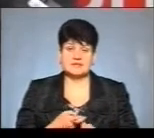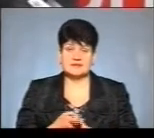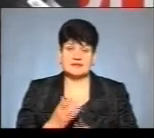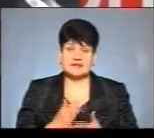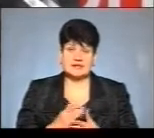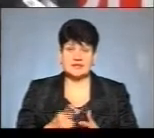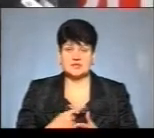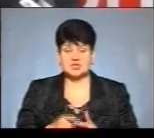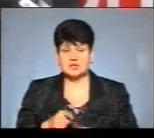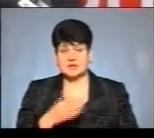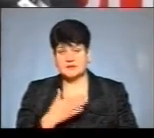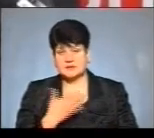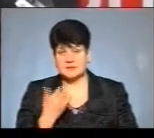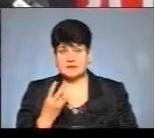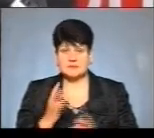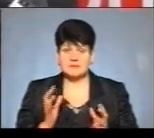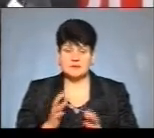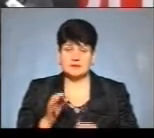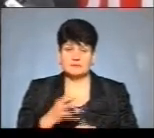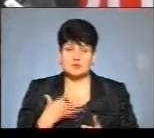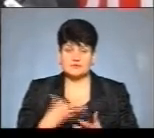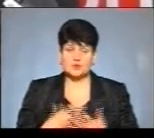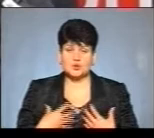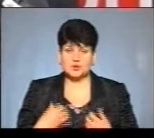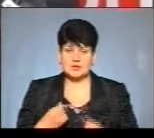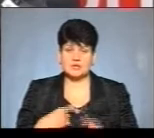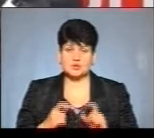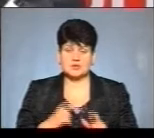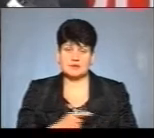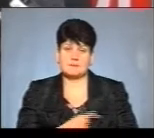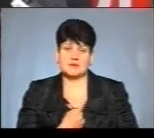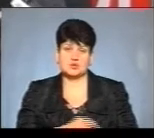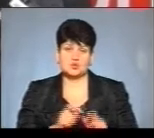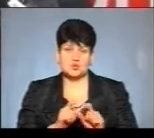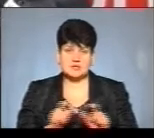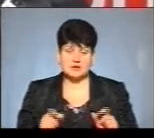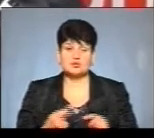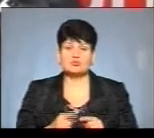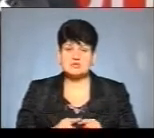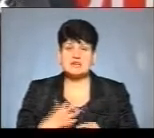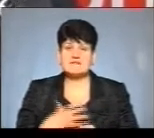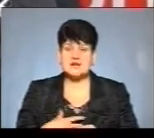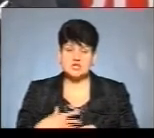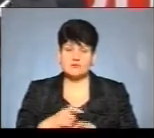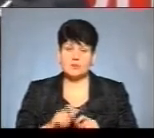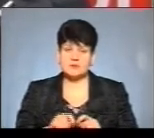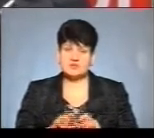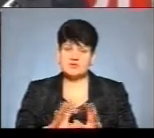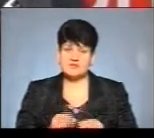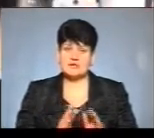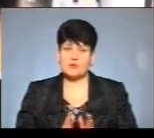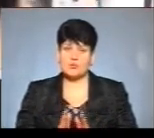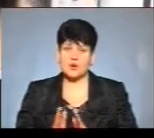є, чи її немає. Треба дбати про своє здоров'я. Я студентка медичного закладу, тому це важливо перевірити, чи все в